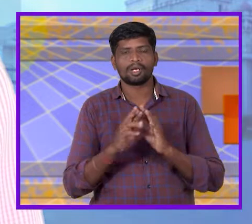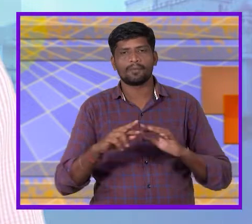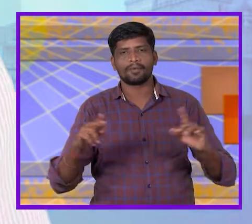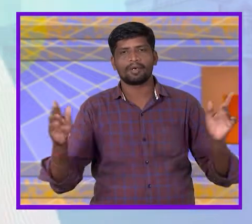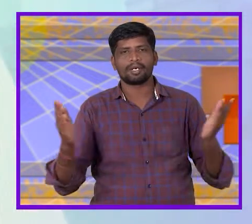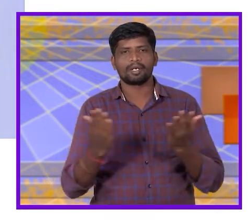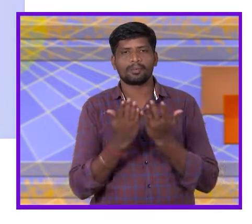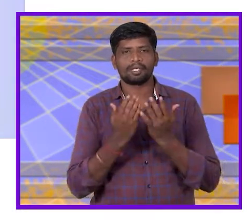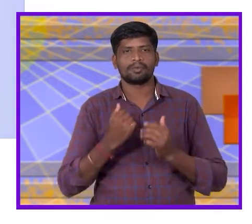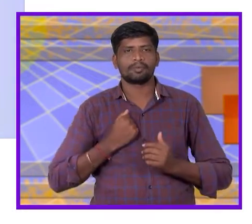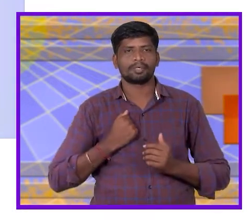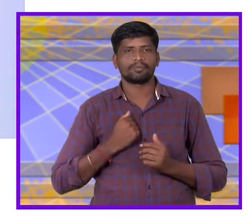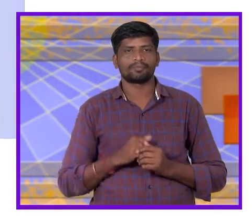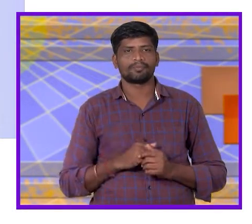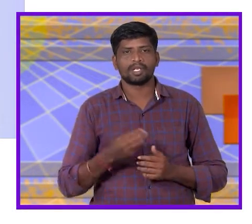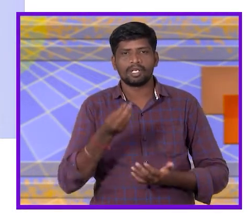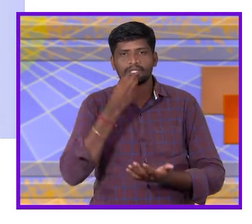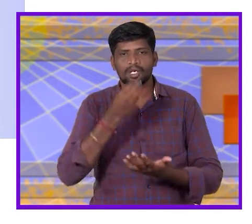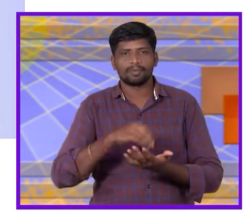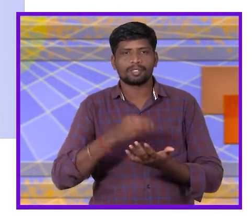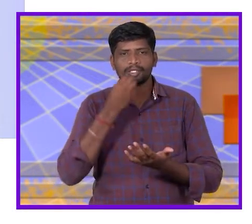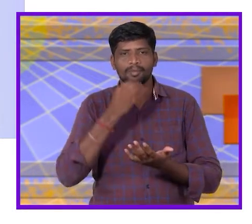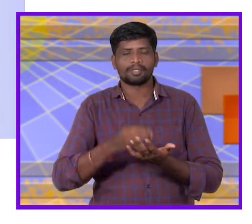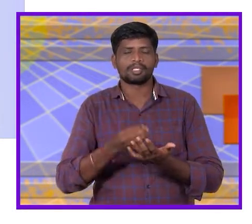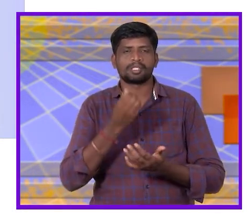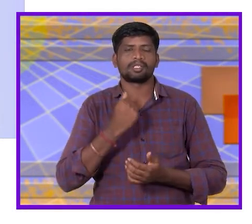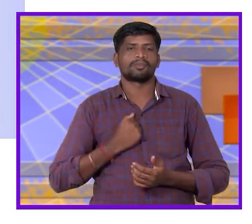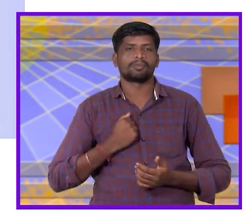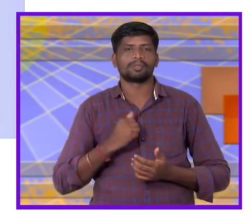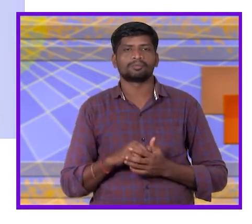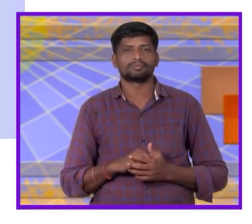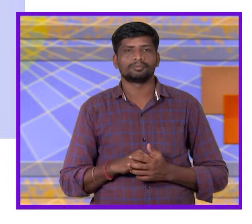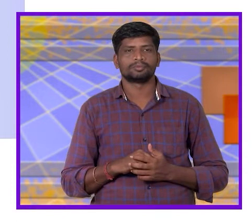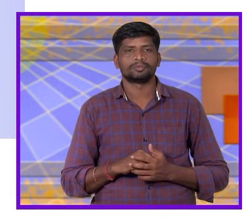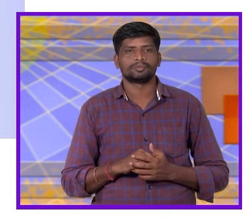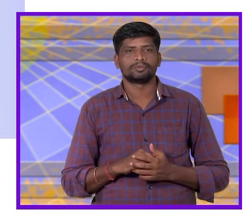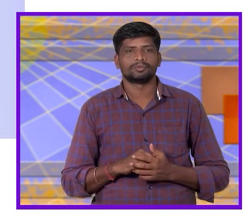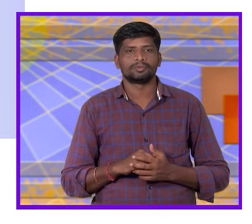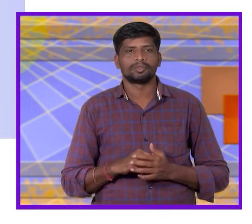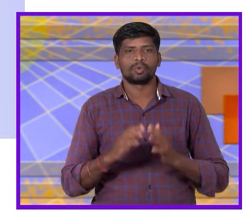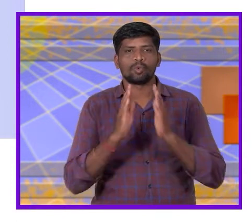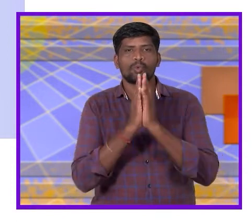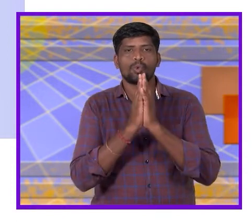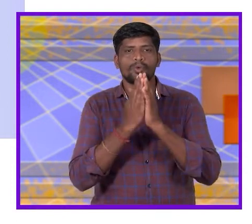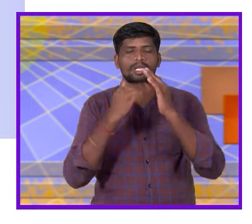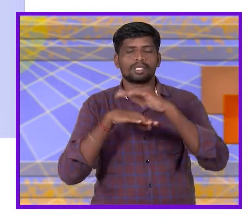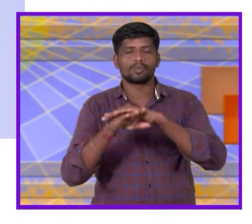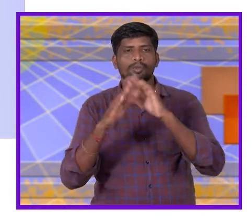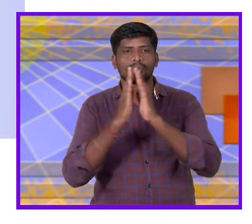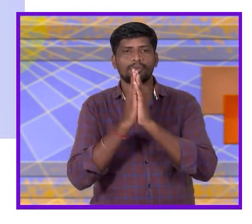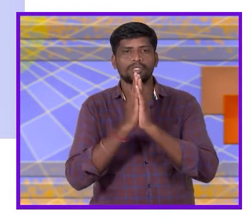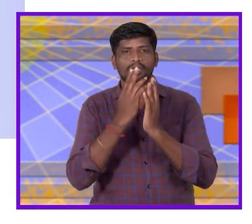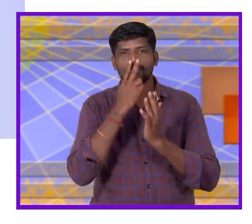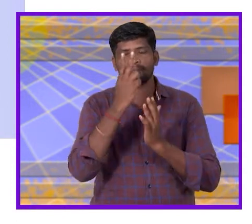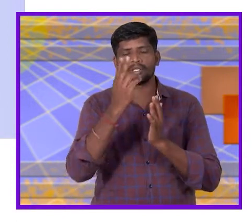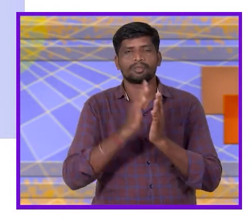அதிகம். சில பேர் நல்ல சுவையான உணவுகளை அவ்வப்போது சாப்பிடுவதில் விருப்பம் அதிகம். சில பேர் கோவில்களில் போய் வழிபாடு